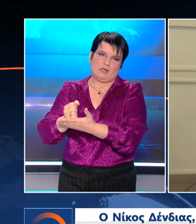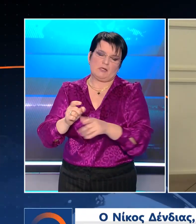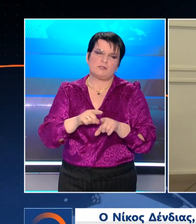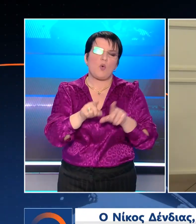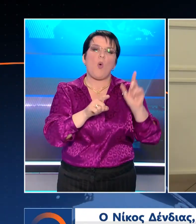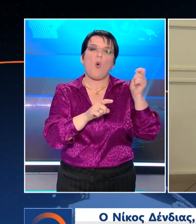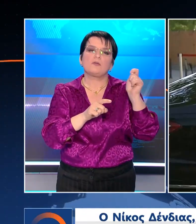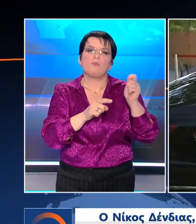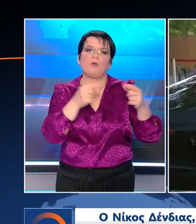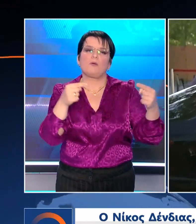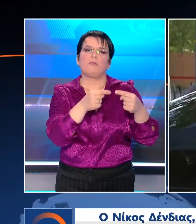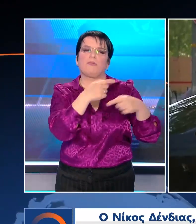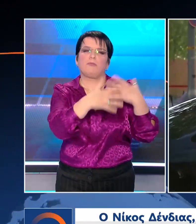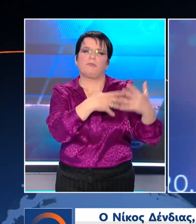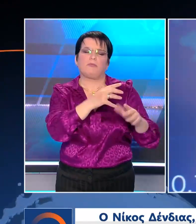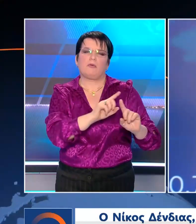οποιοδήποτε γεωπολιτικό αποτύπωμα.